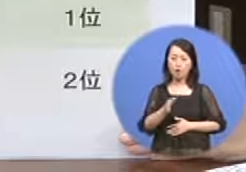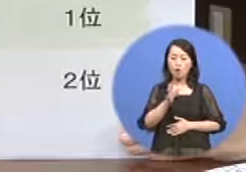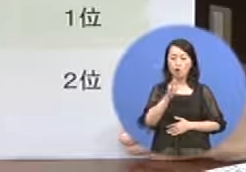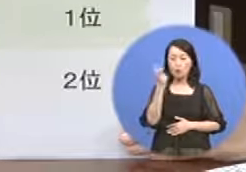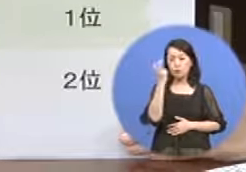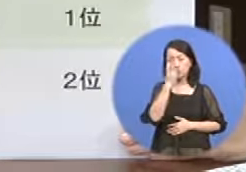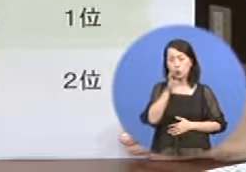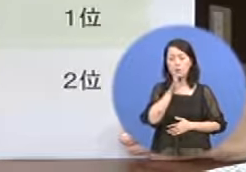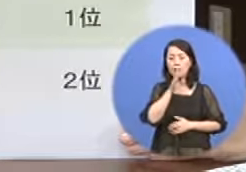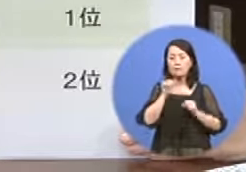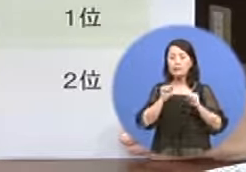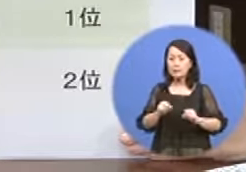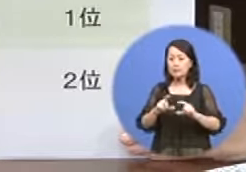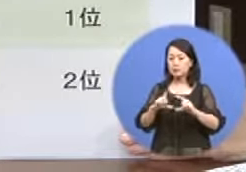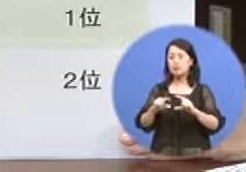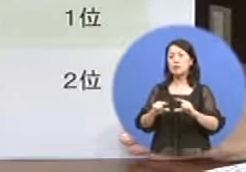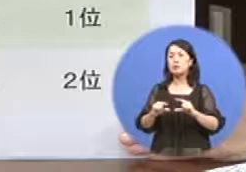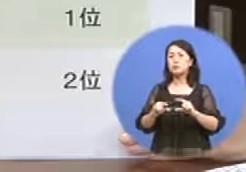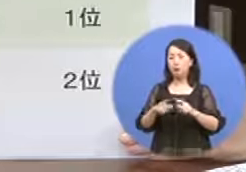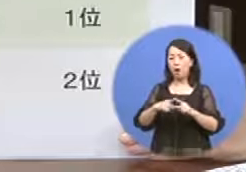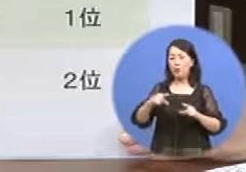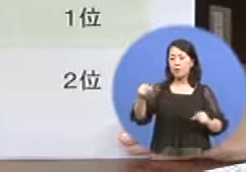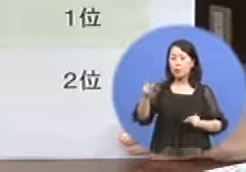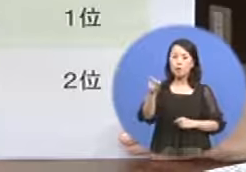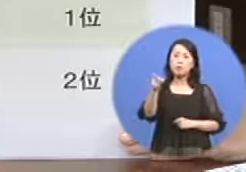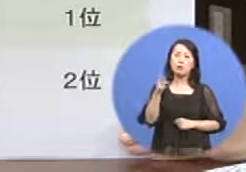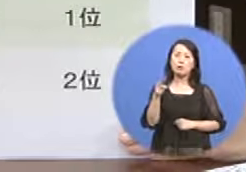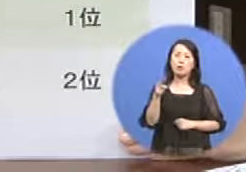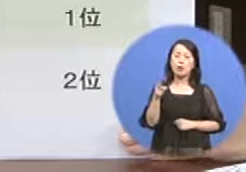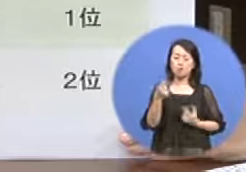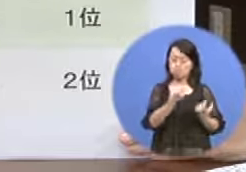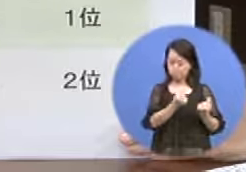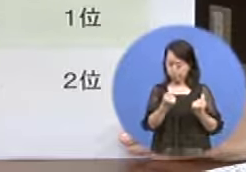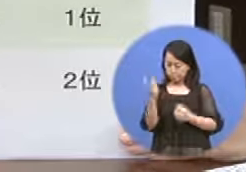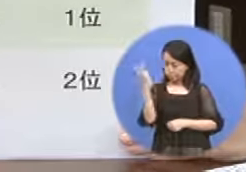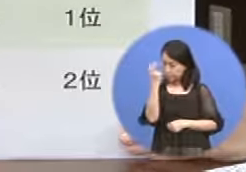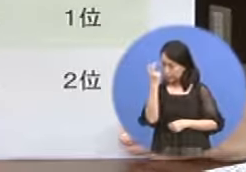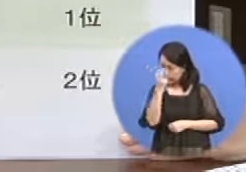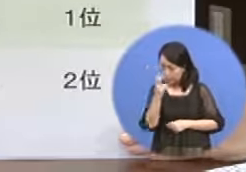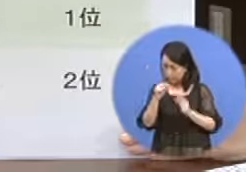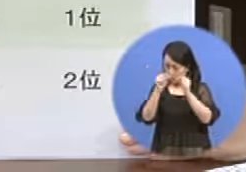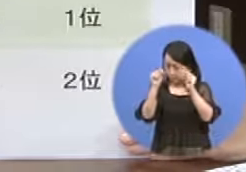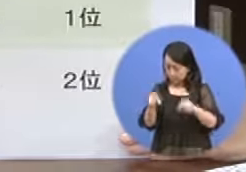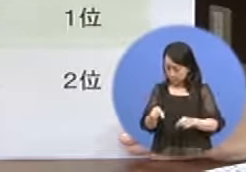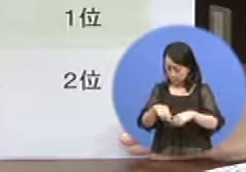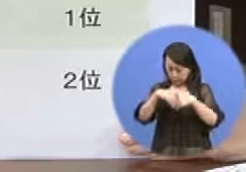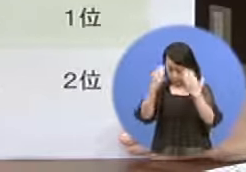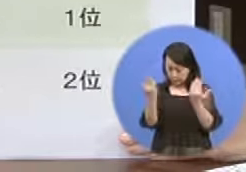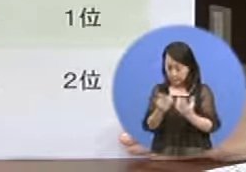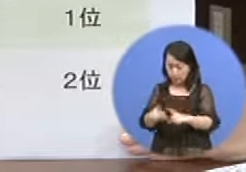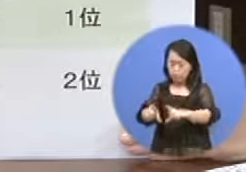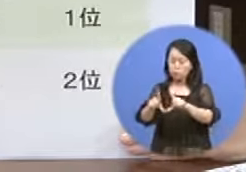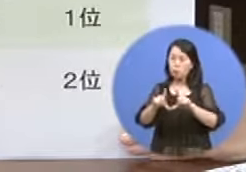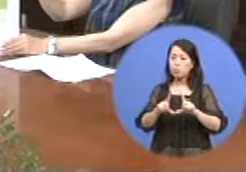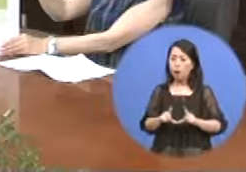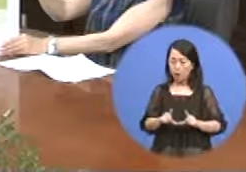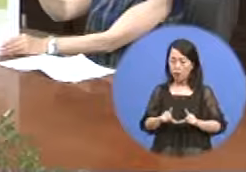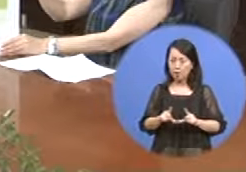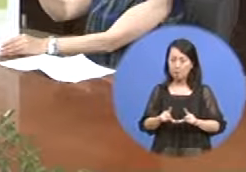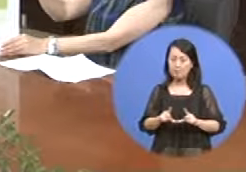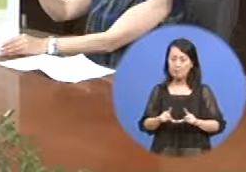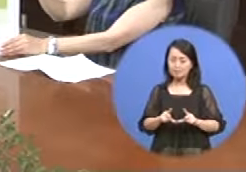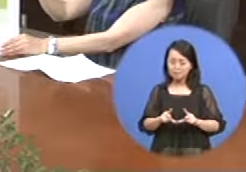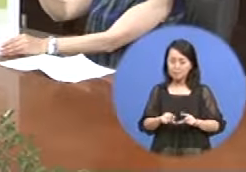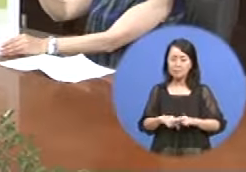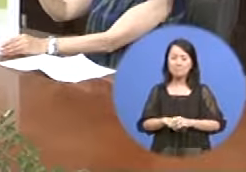は1位なんです。つまり、はい、徹底的に調べて問題があったらすぐ言いなさいと、で言っても別に問題